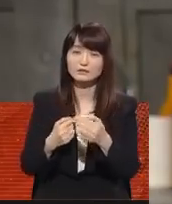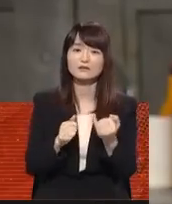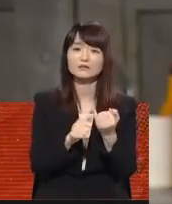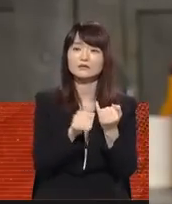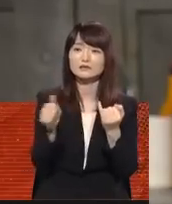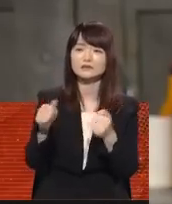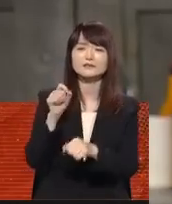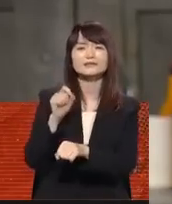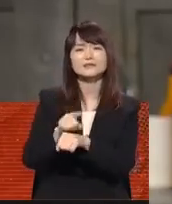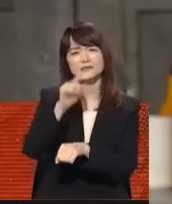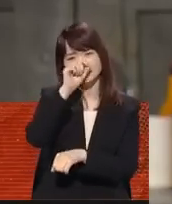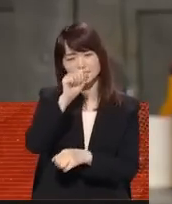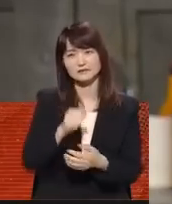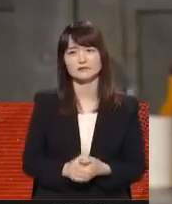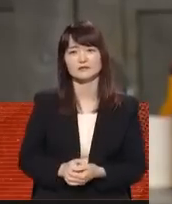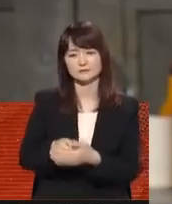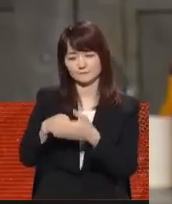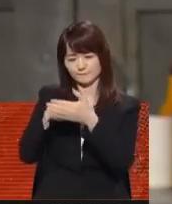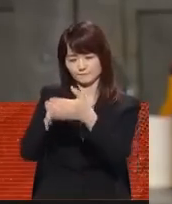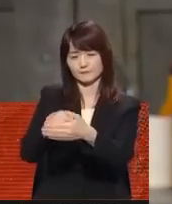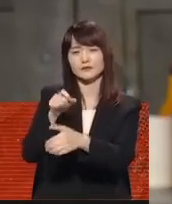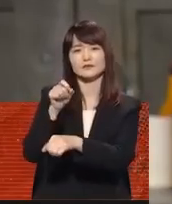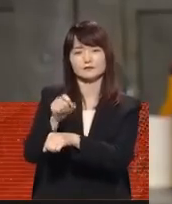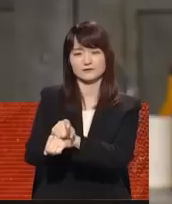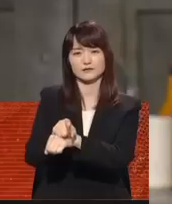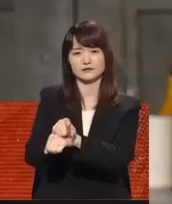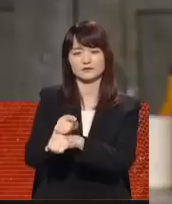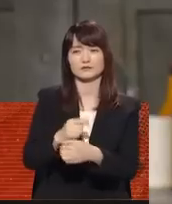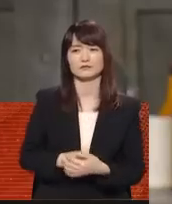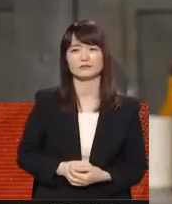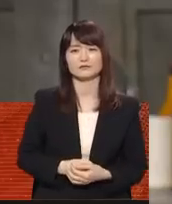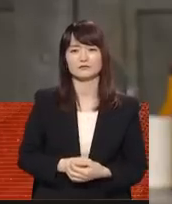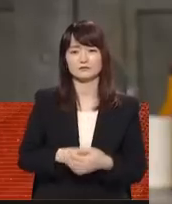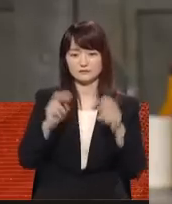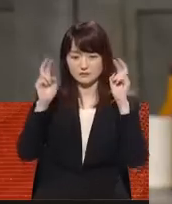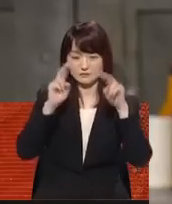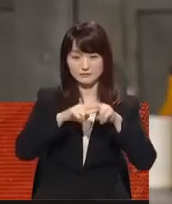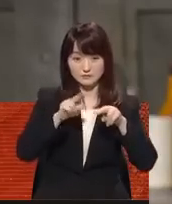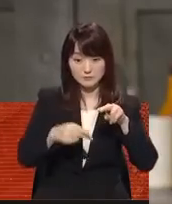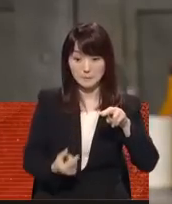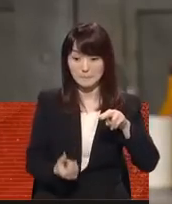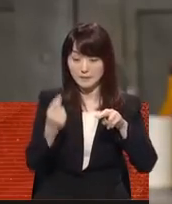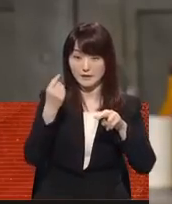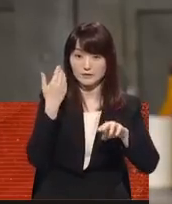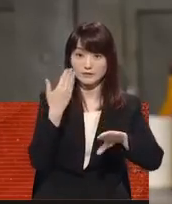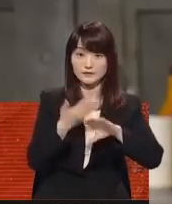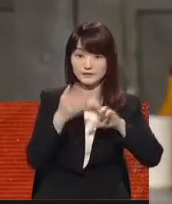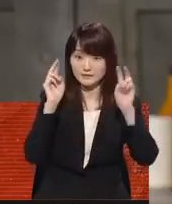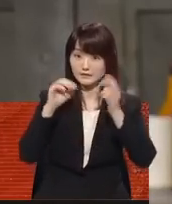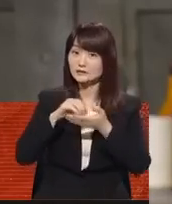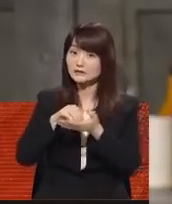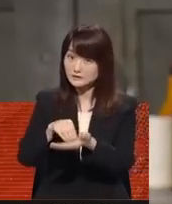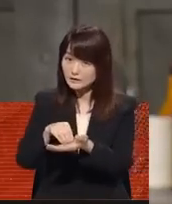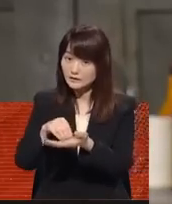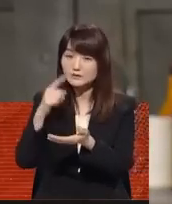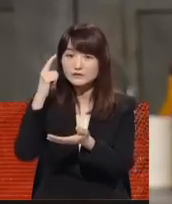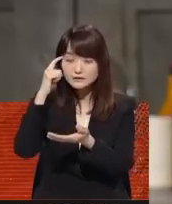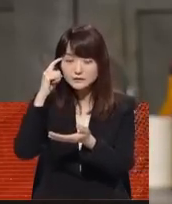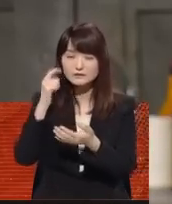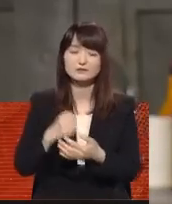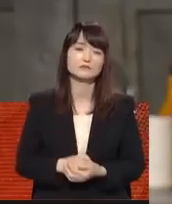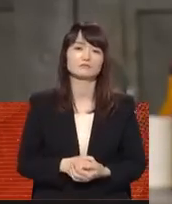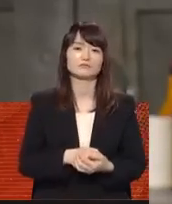남편이 또 성격이 좋다는 거예요 진취적인 성격이기 때문에 그만뒀어도 곧바로 또 이직을 하겠지라고 마음먹었기 때문에 오히려이